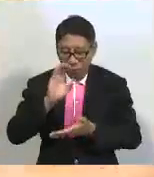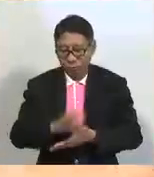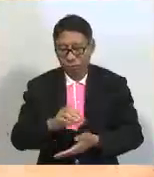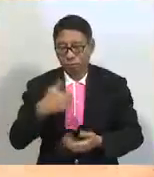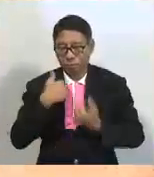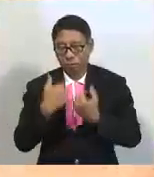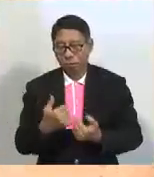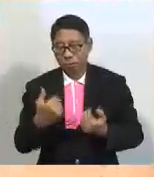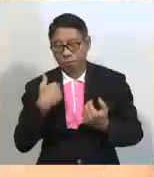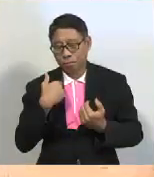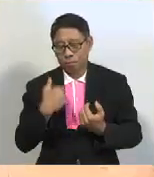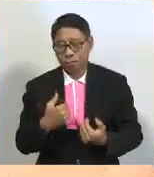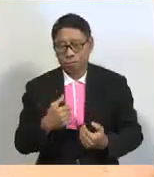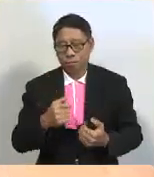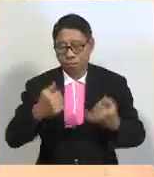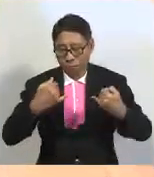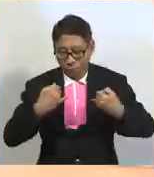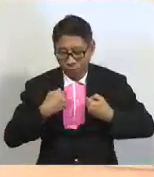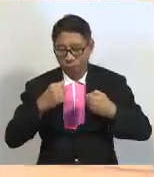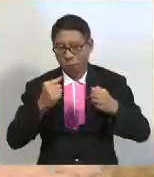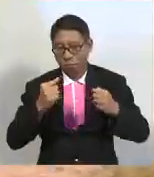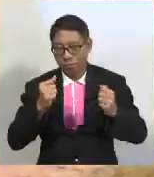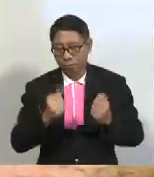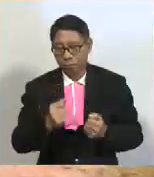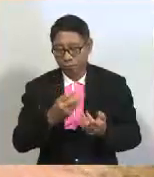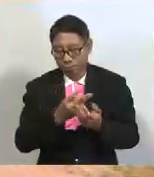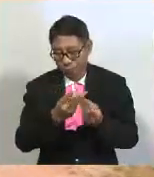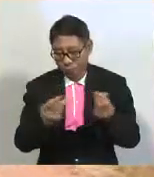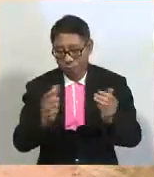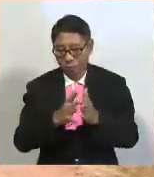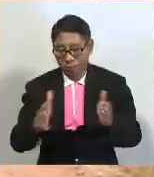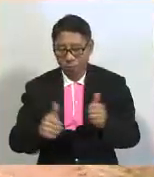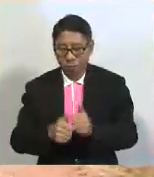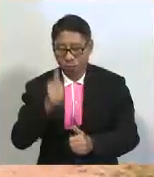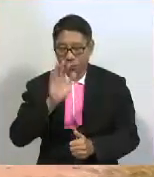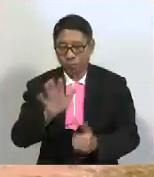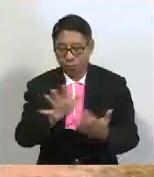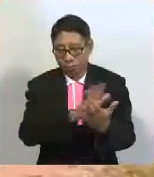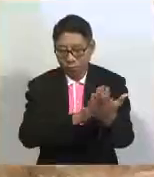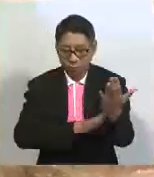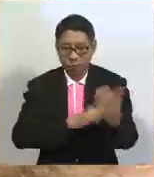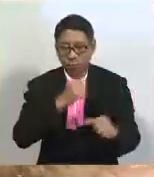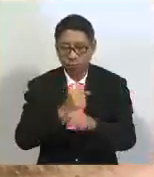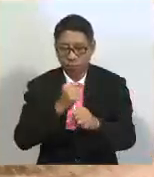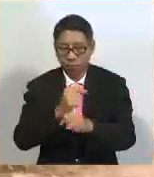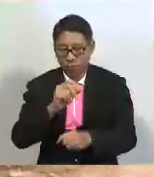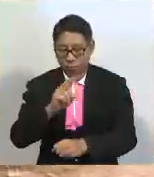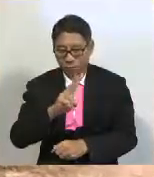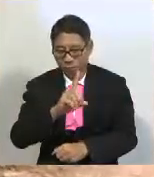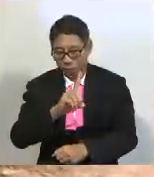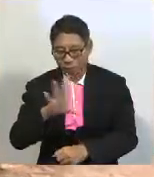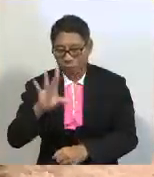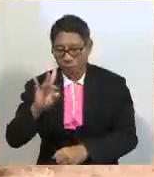จะเป็นกลุ่มพื้นที่ที่ถือครองที่ดินสปก.มากที่สุดในประเทศไทยโดยมอบหมายให้เจ้าหน้าที่ดำเนินการภายใน180วัน